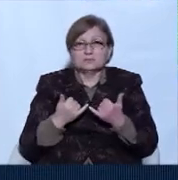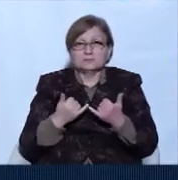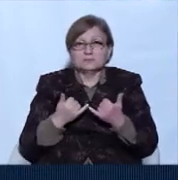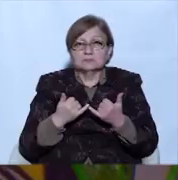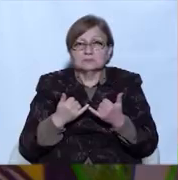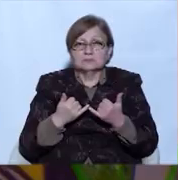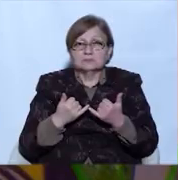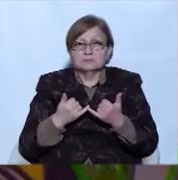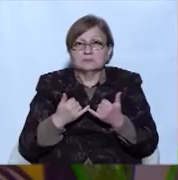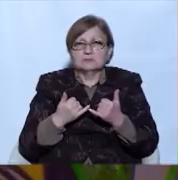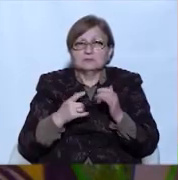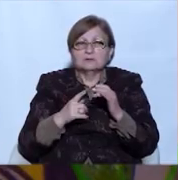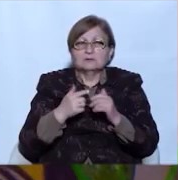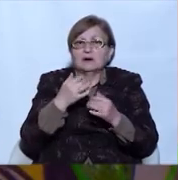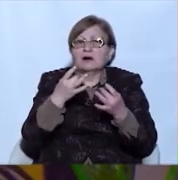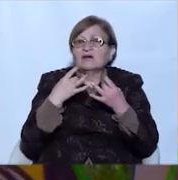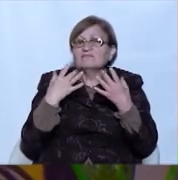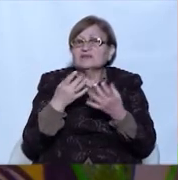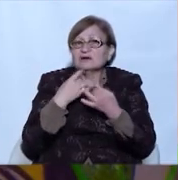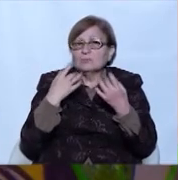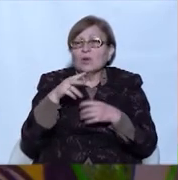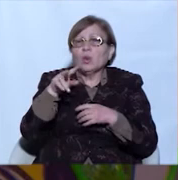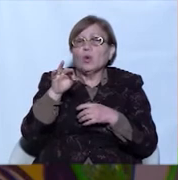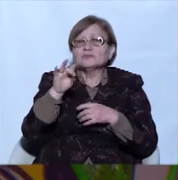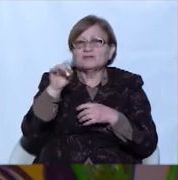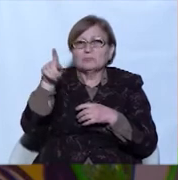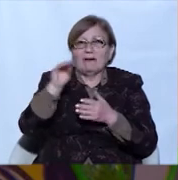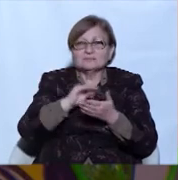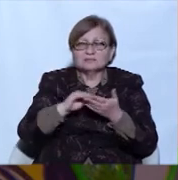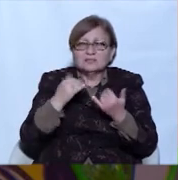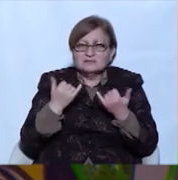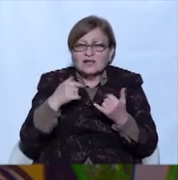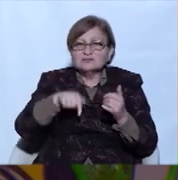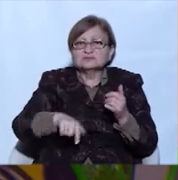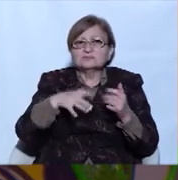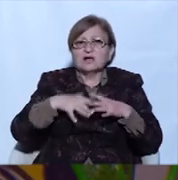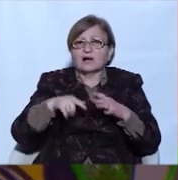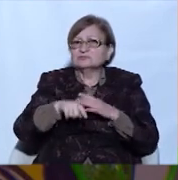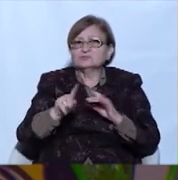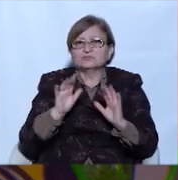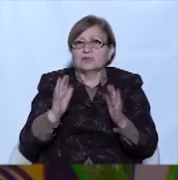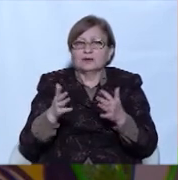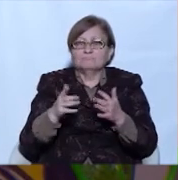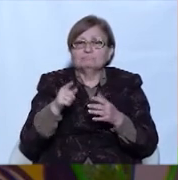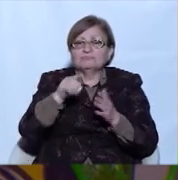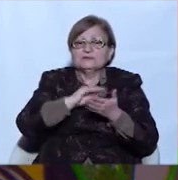და აი ნიკოლ ორტკიფანიძე გვიამბობს, რა ხდება აქ დღეს. ეს ნოველა დაწერილია